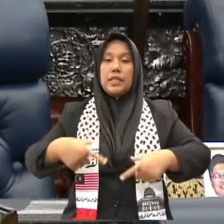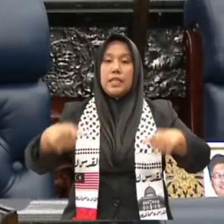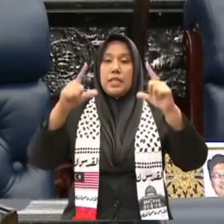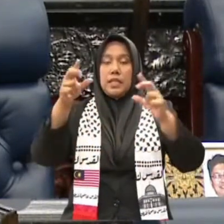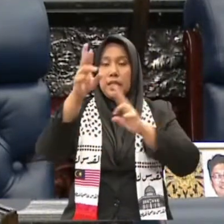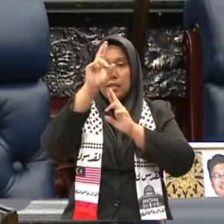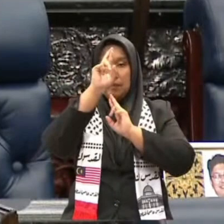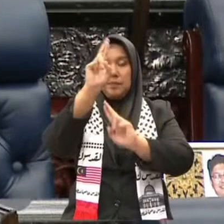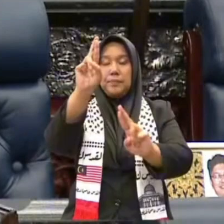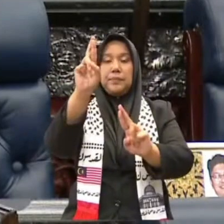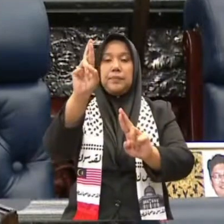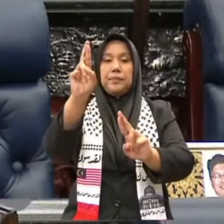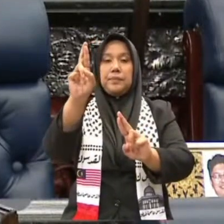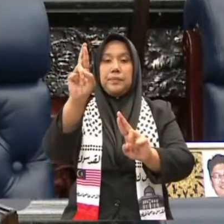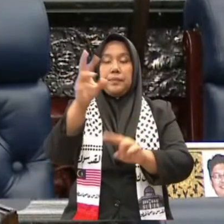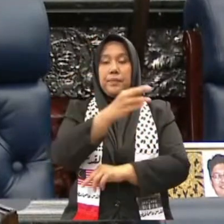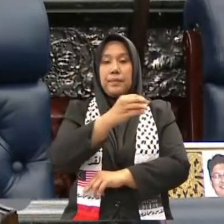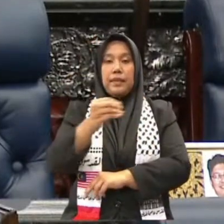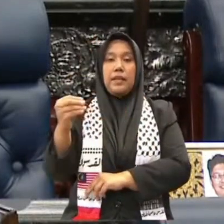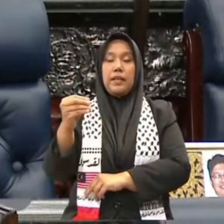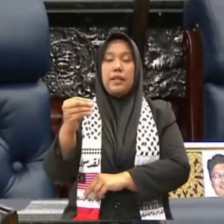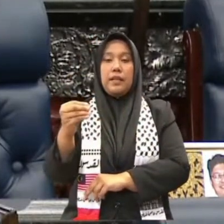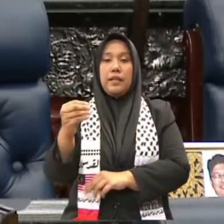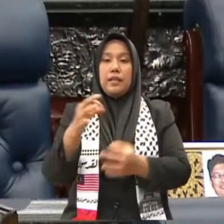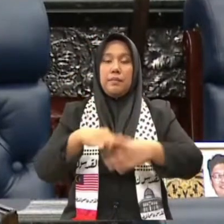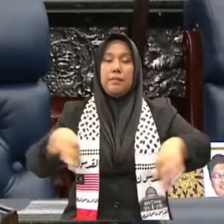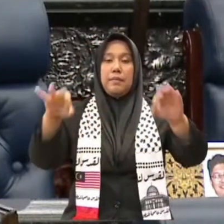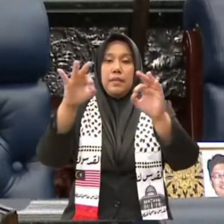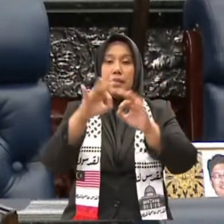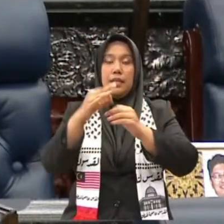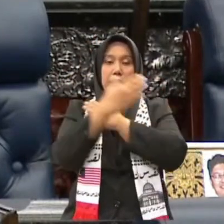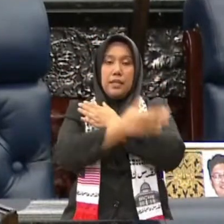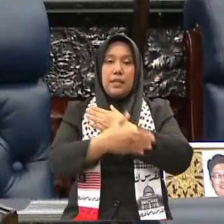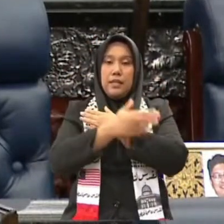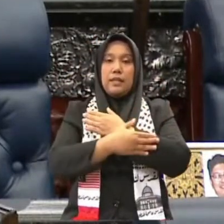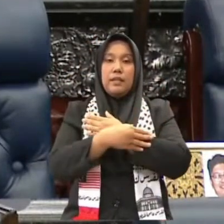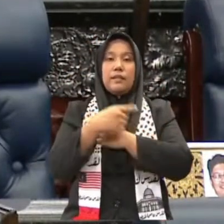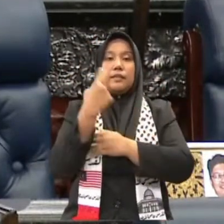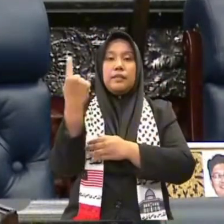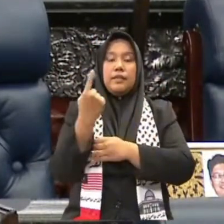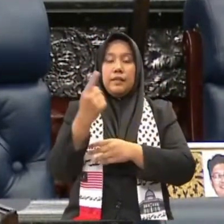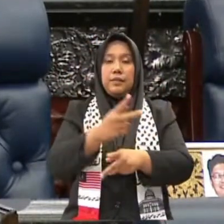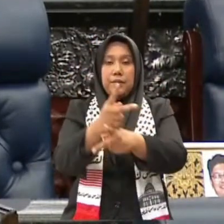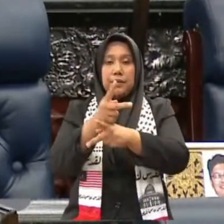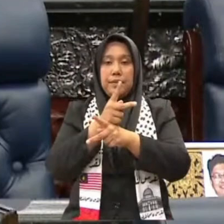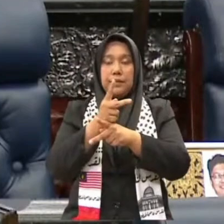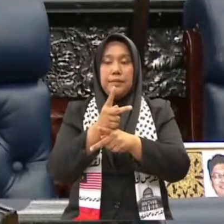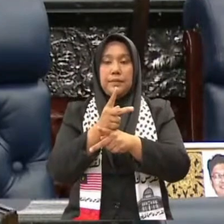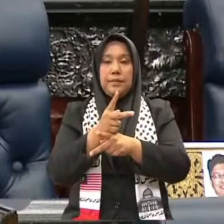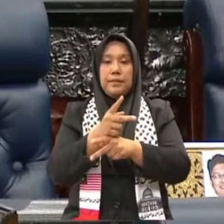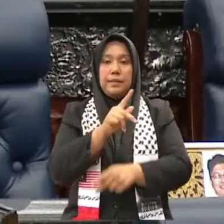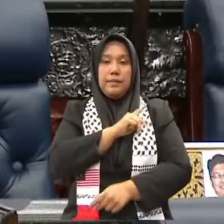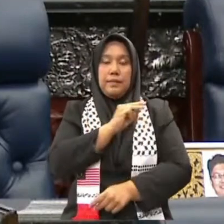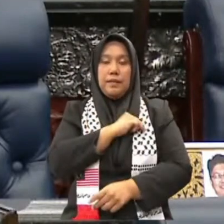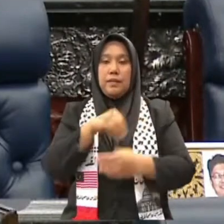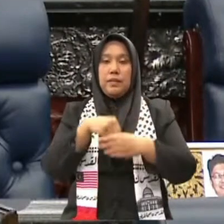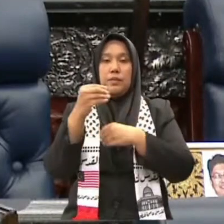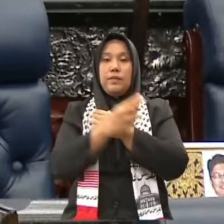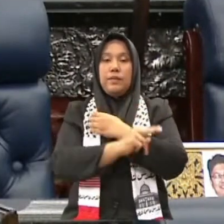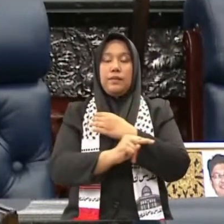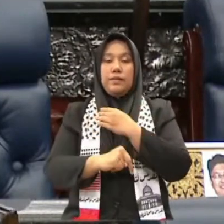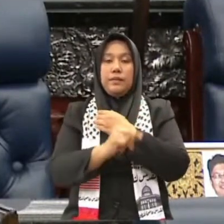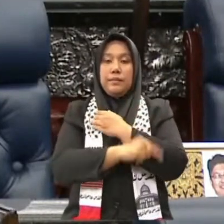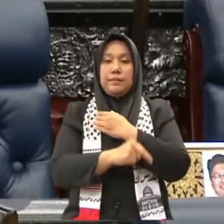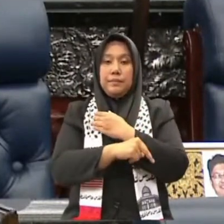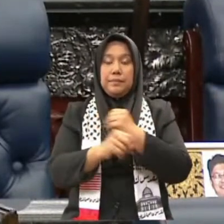hak kedaulatan dan kepentingan negara sentiasa terpelihara. Kementerian Luar Negeri bersama-sama dengan